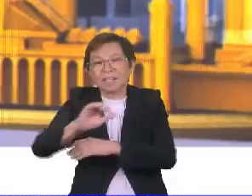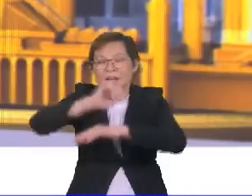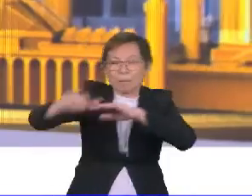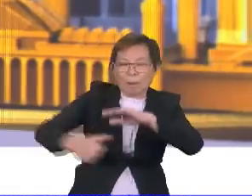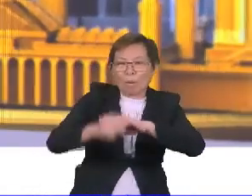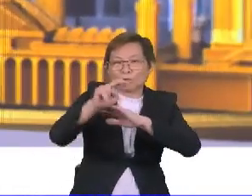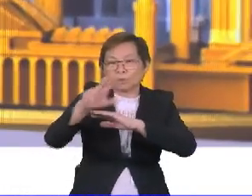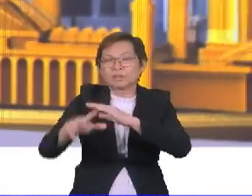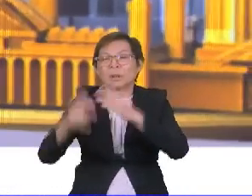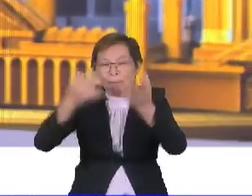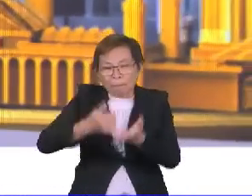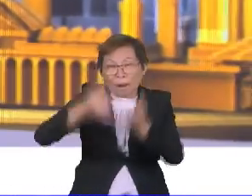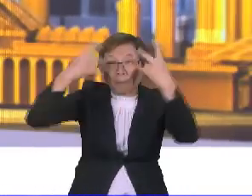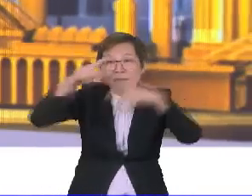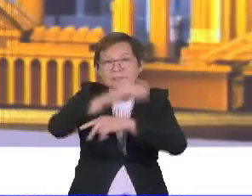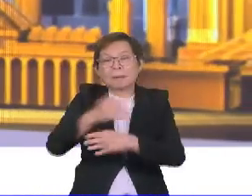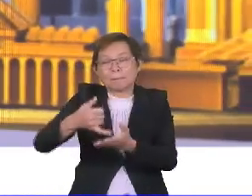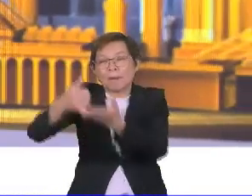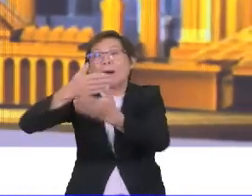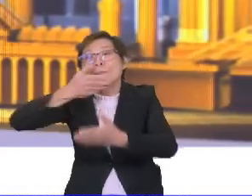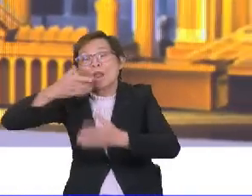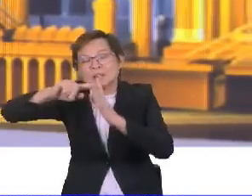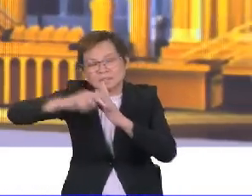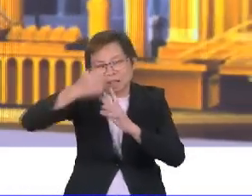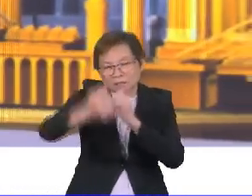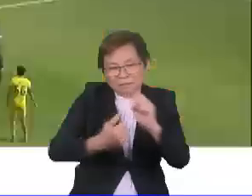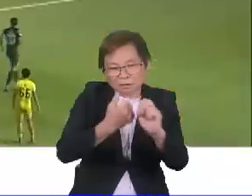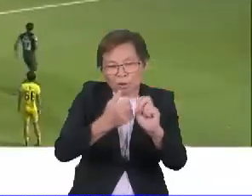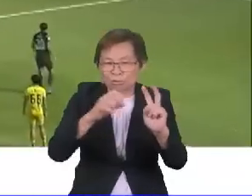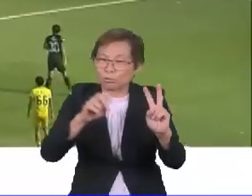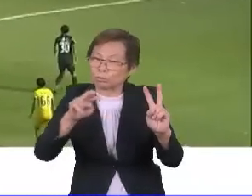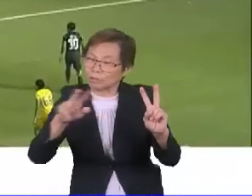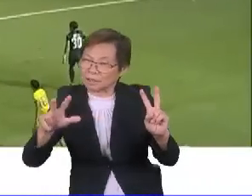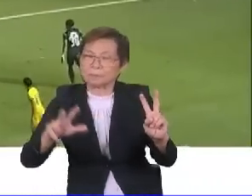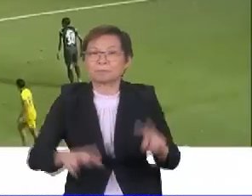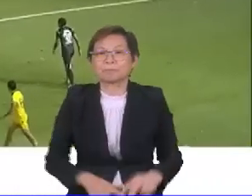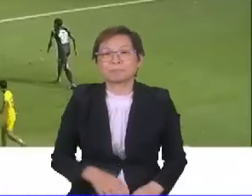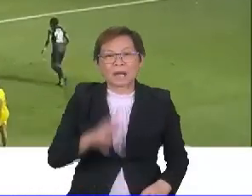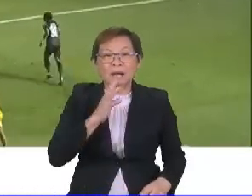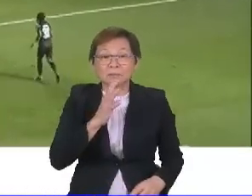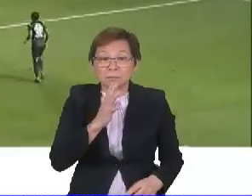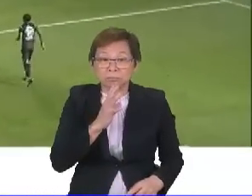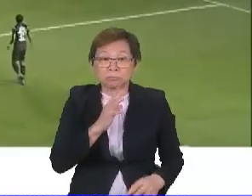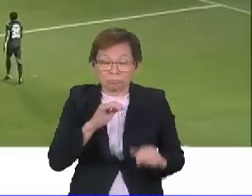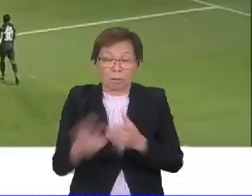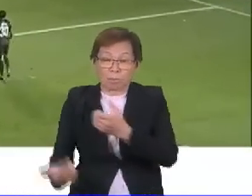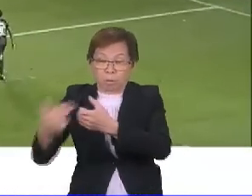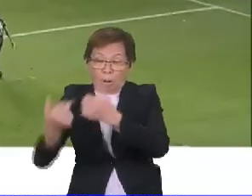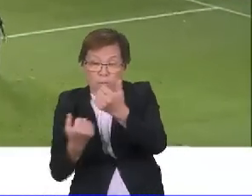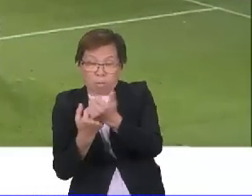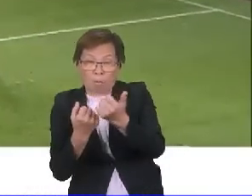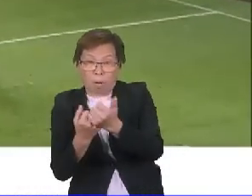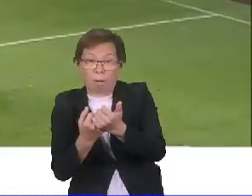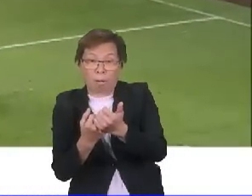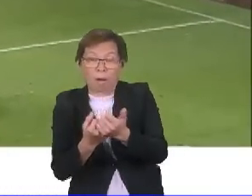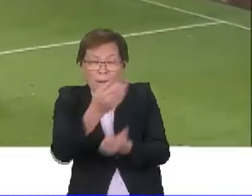23 Piala Presiden dan piala belia tahun ini hujannya ya Bukan saja menyebabkan penajaan